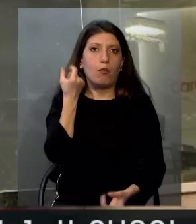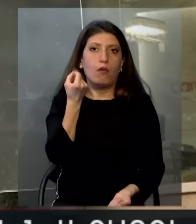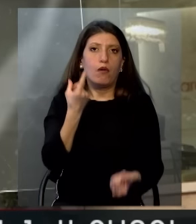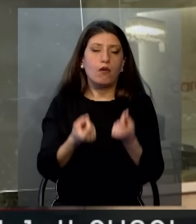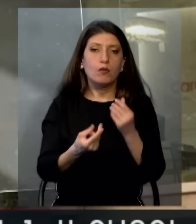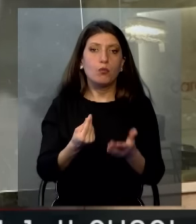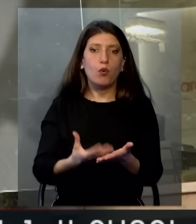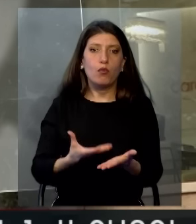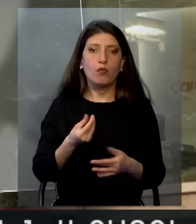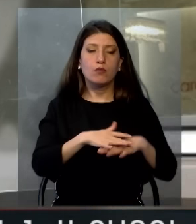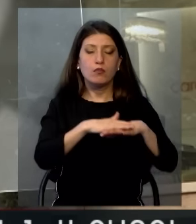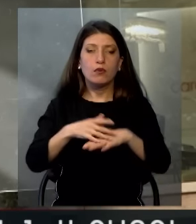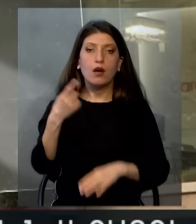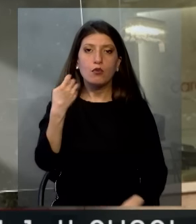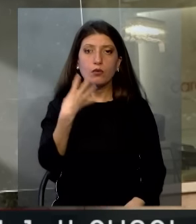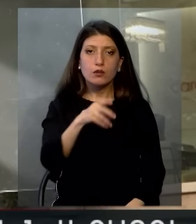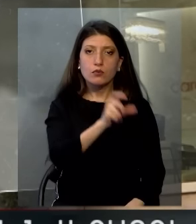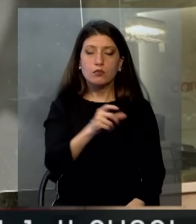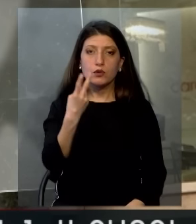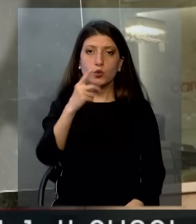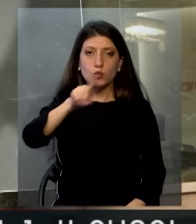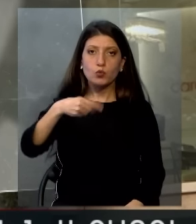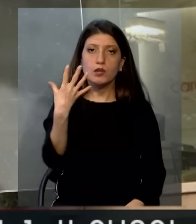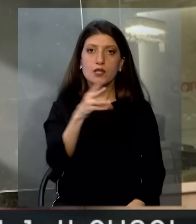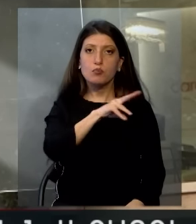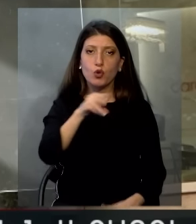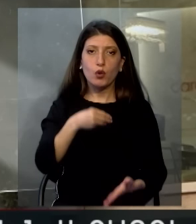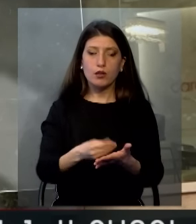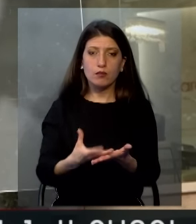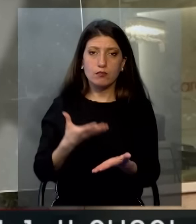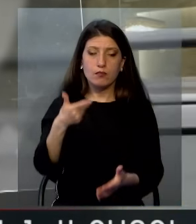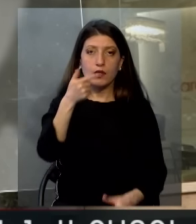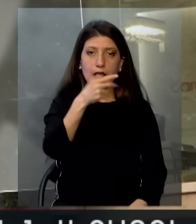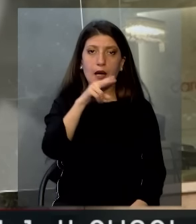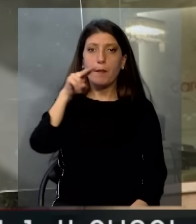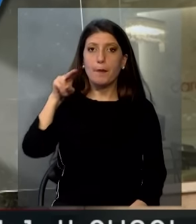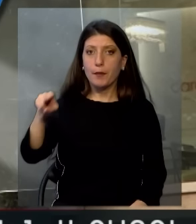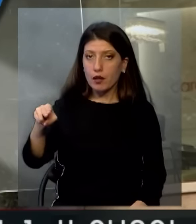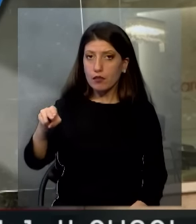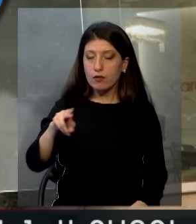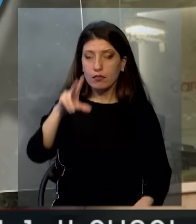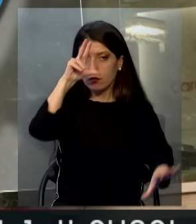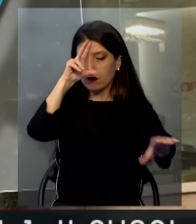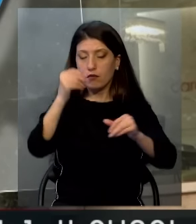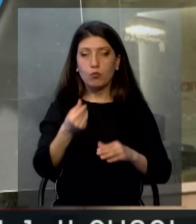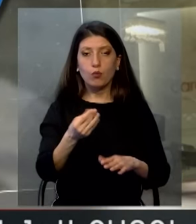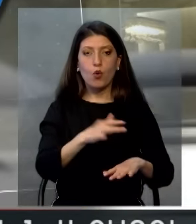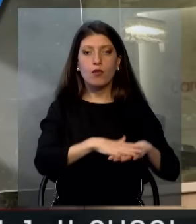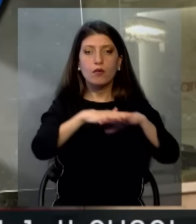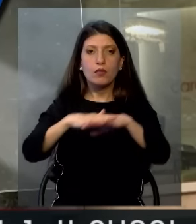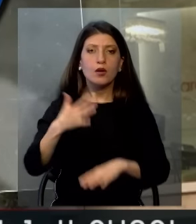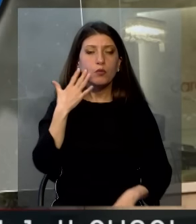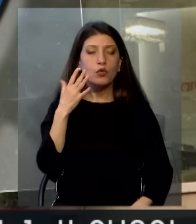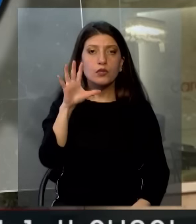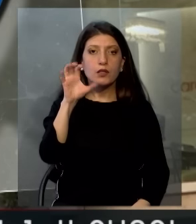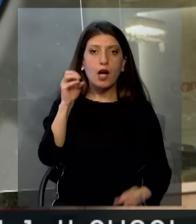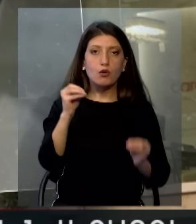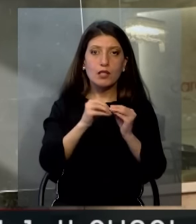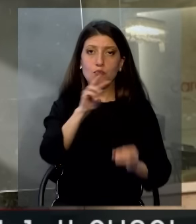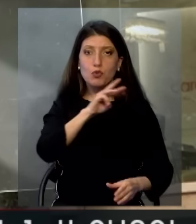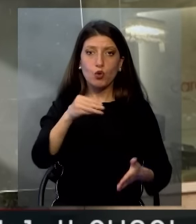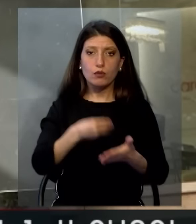արել։ 140 մարդ 2.5 միլիոն դրամ է տվել ԿՊ-ին։ Դա իշխող կուսակցությանը փոխանցված մոտ 510 միլիոն